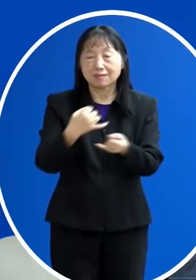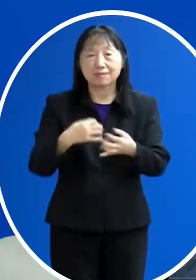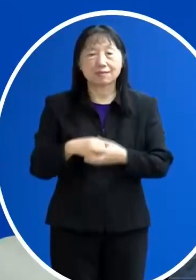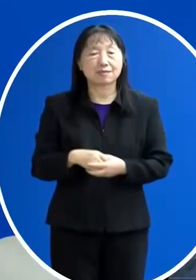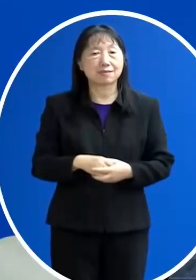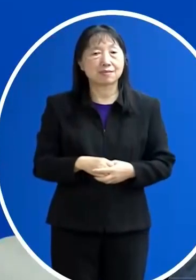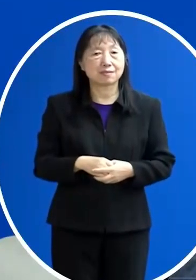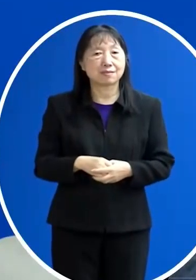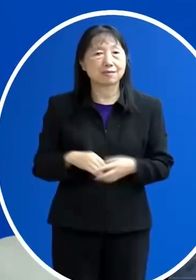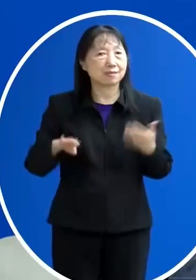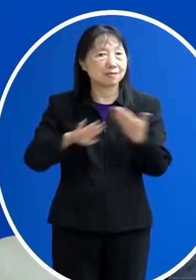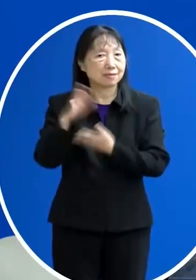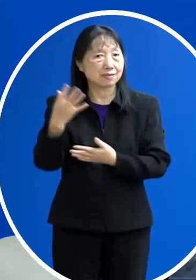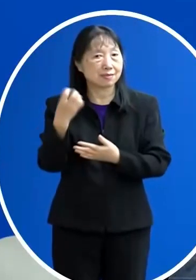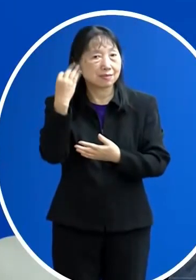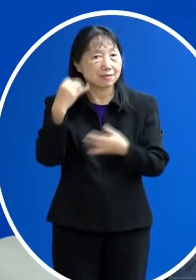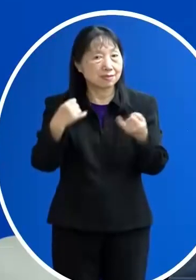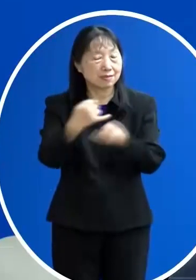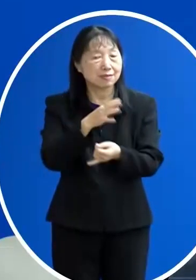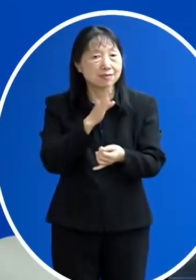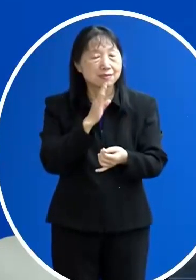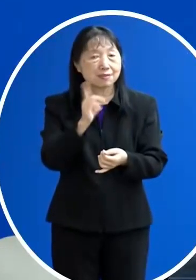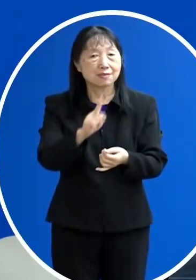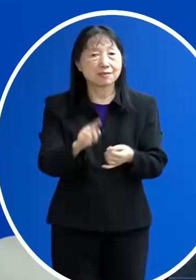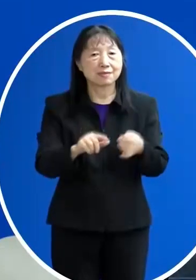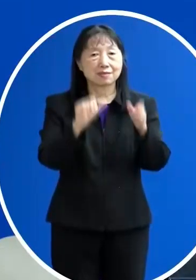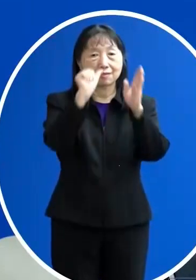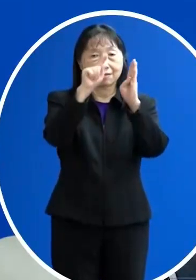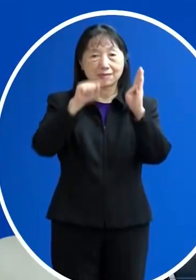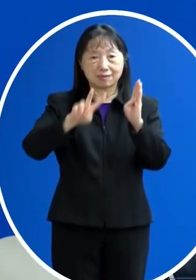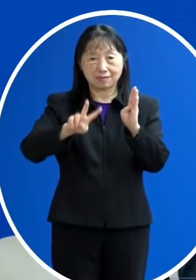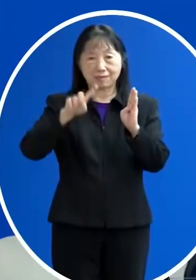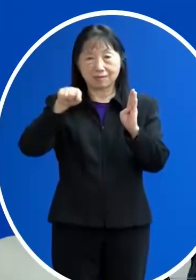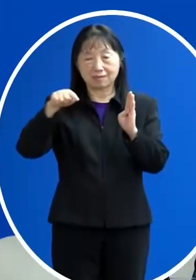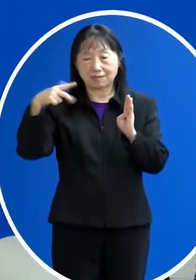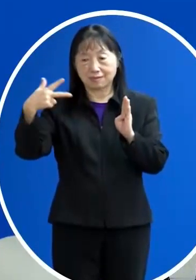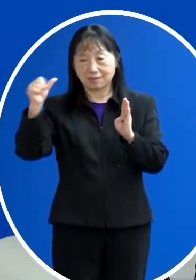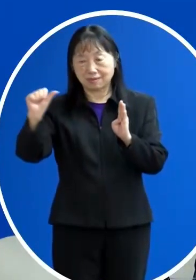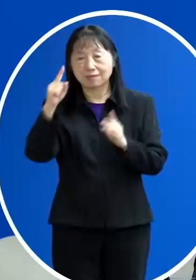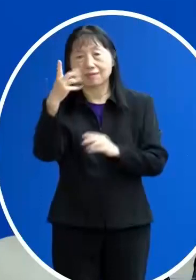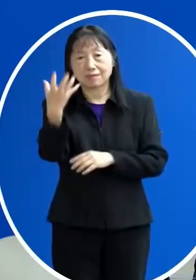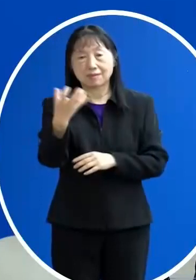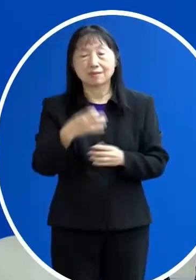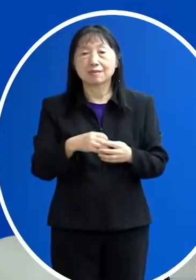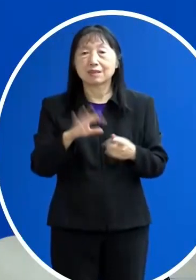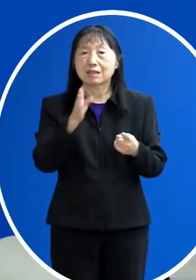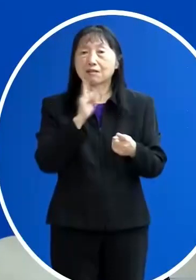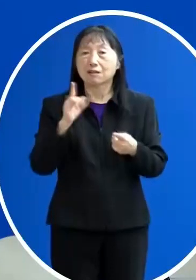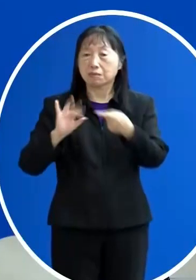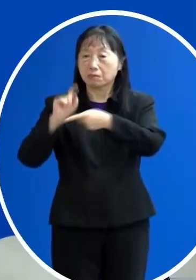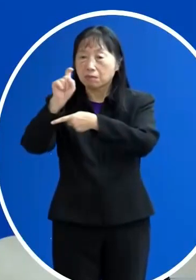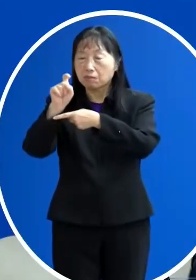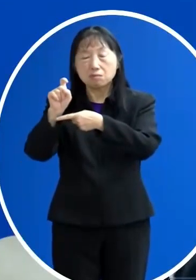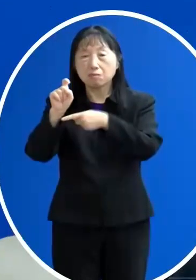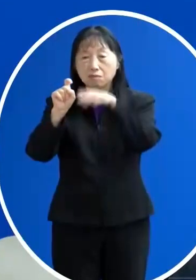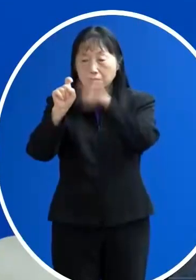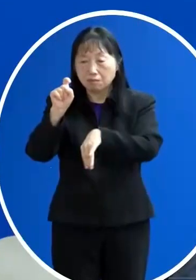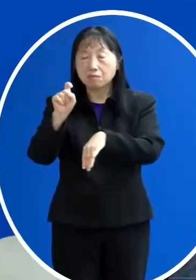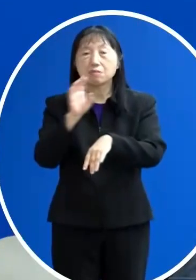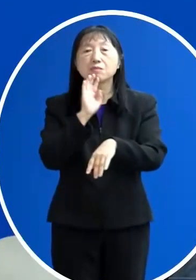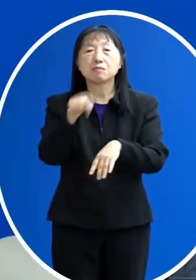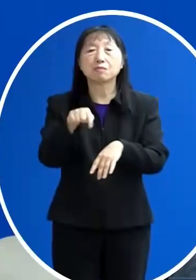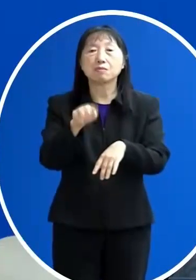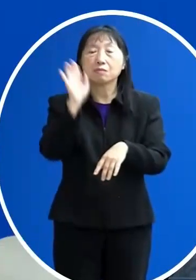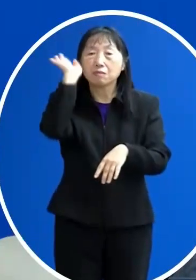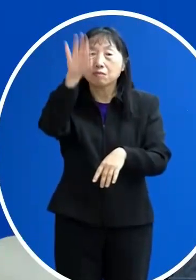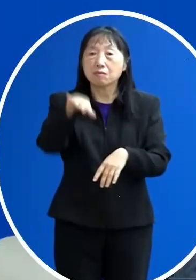株，哈，那这个其他新兴变异株是以这个2.75较多，哈，那但是也没有到10%以上，哈，所以后续是